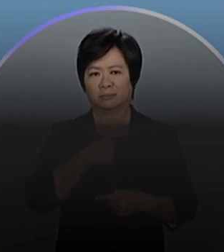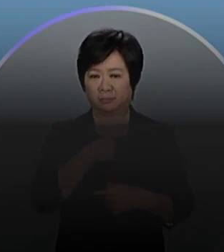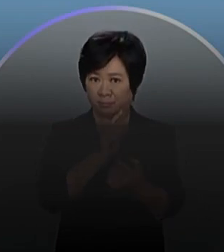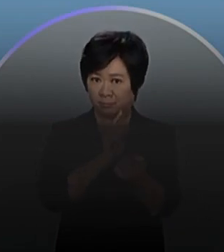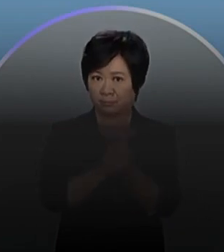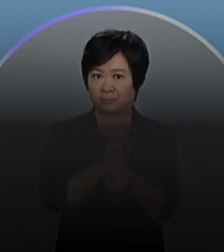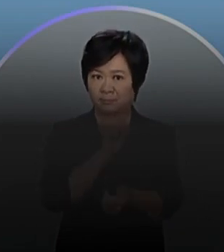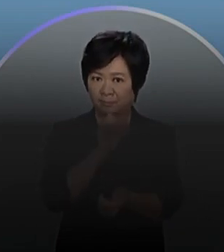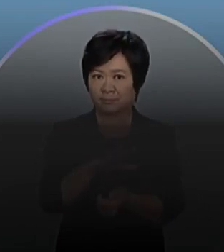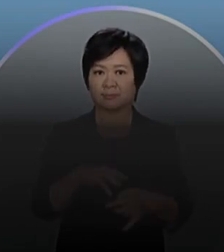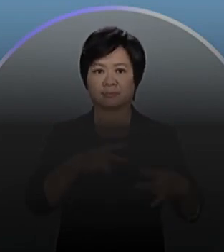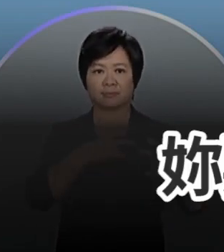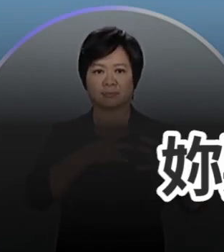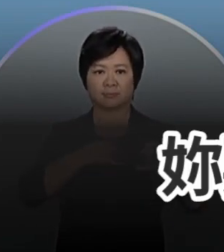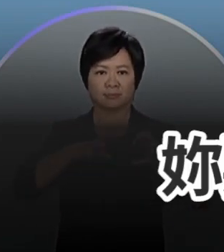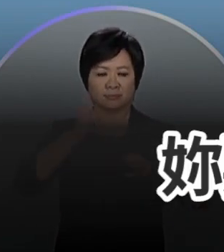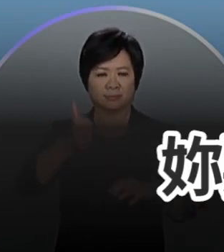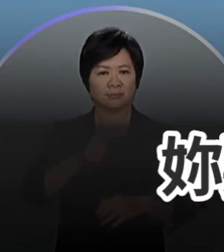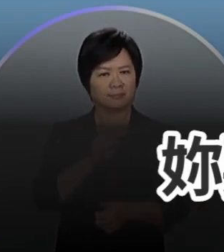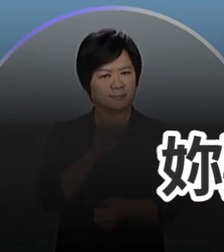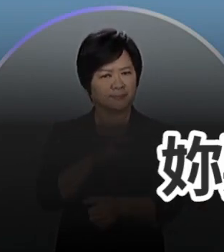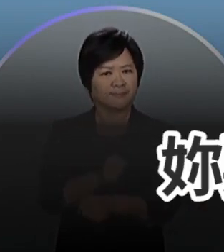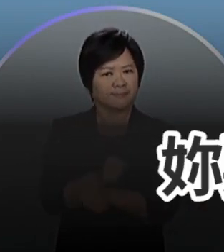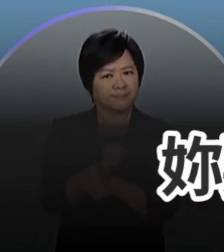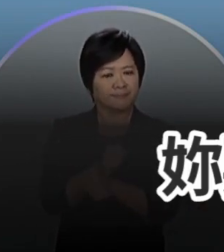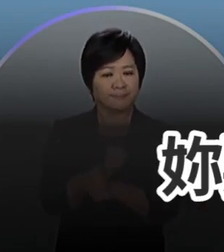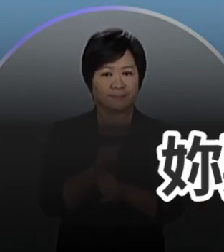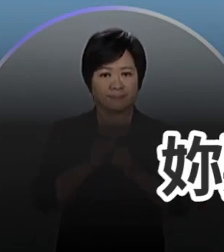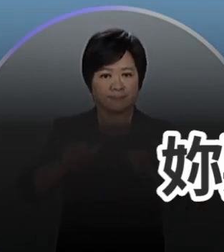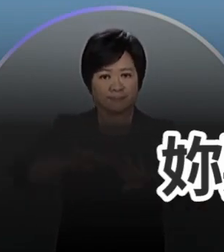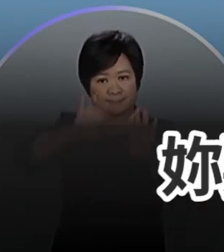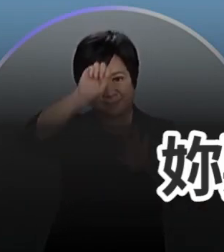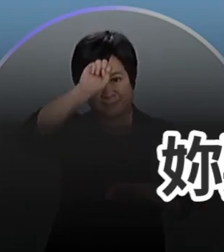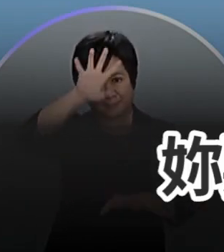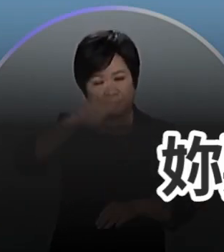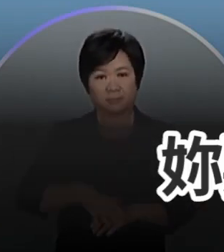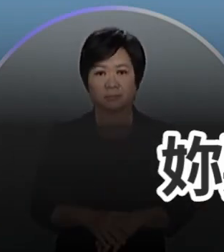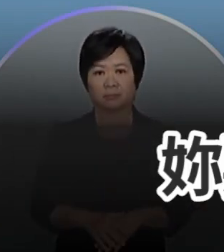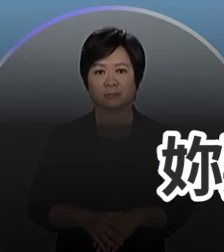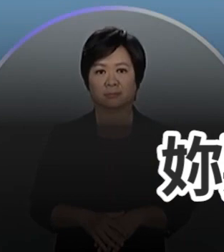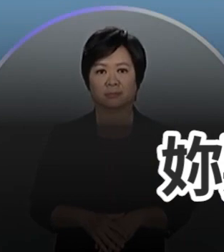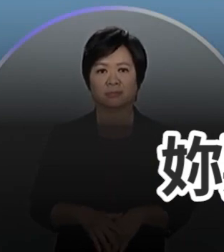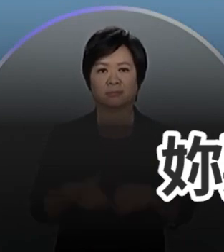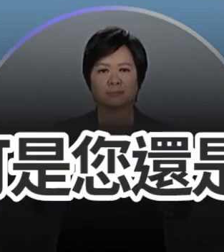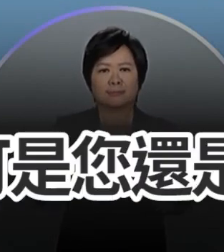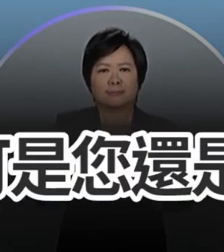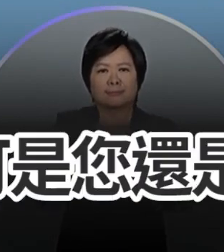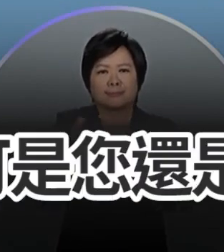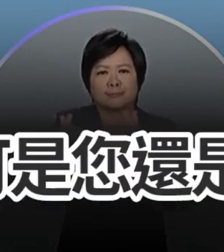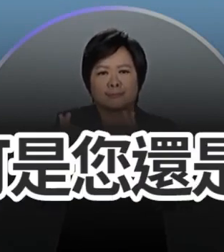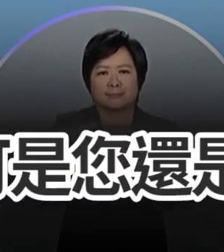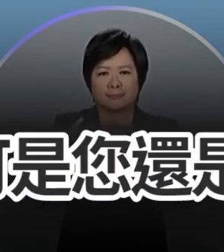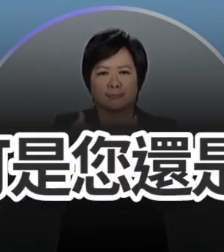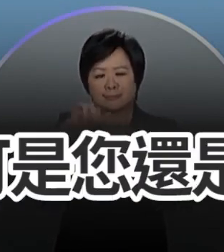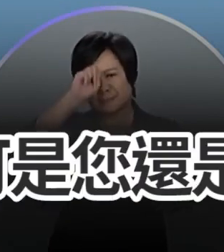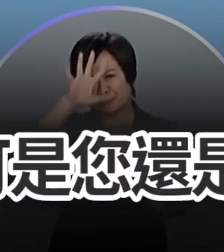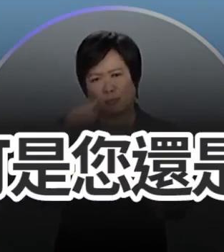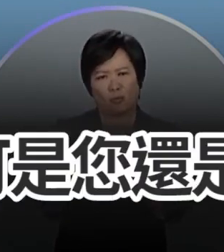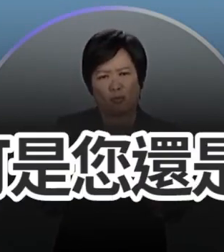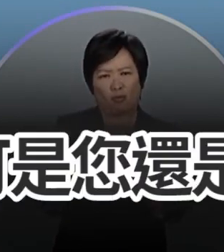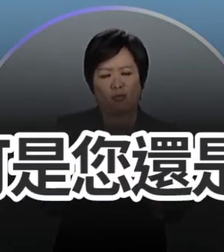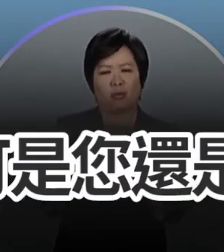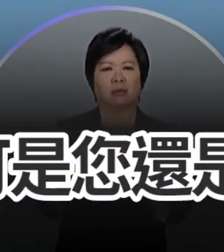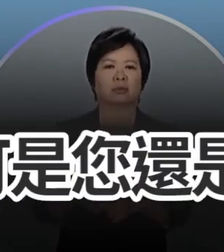醒蔡总统，你要小心民进党不要国民党化，可是您还是